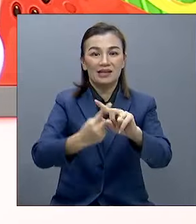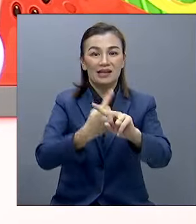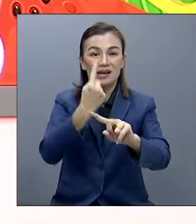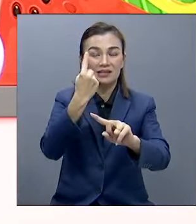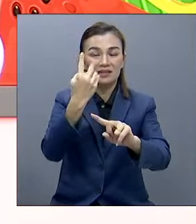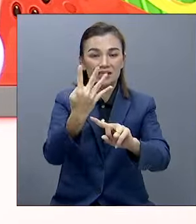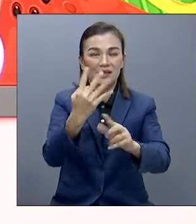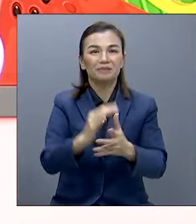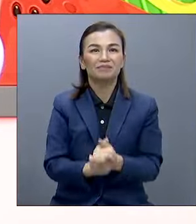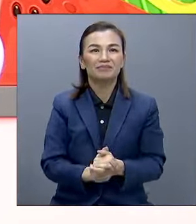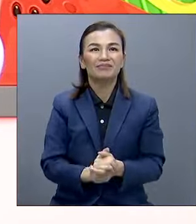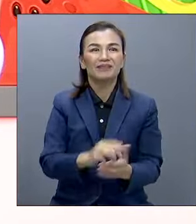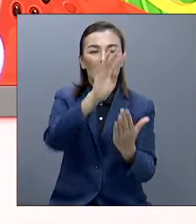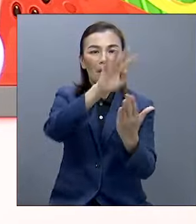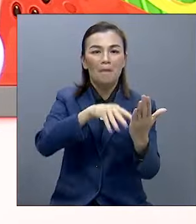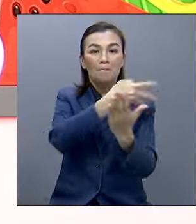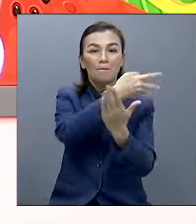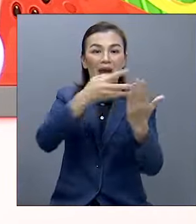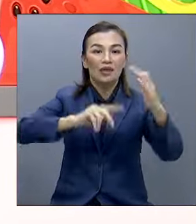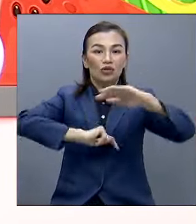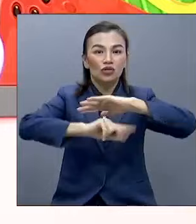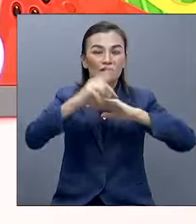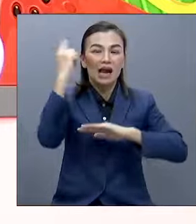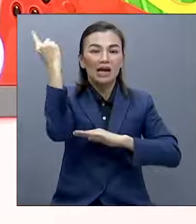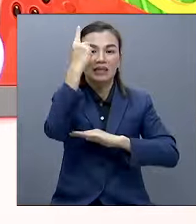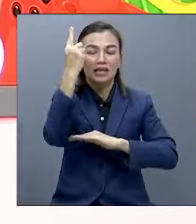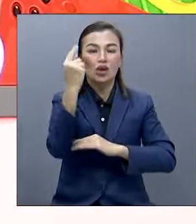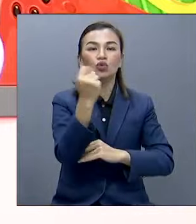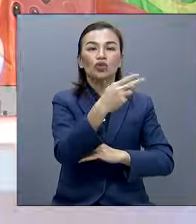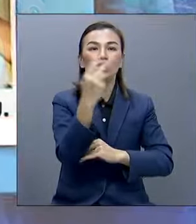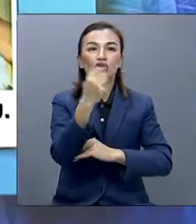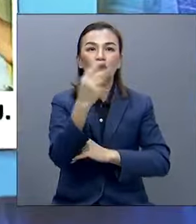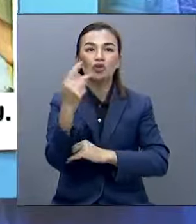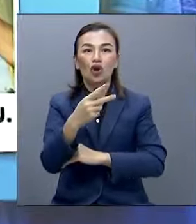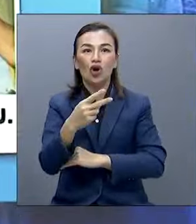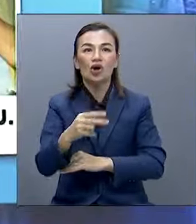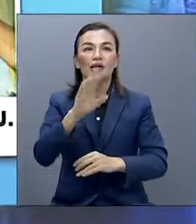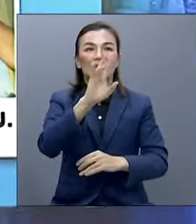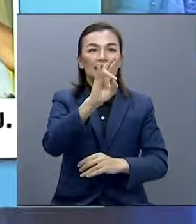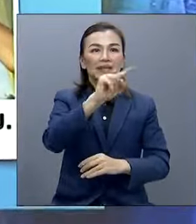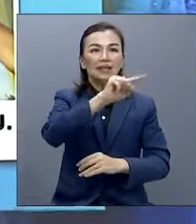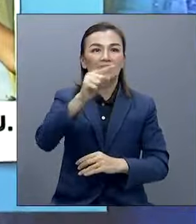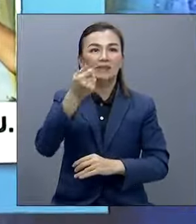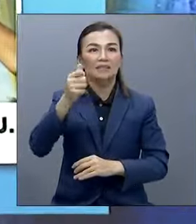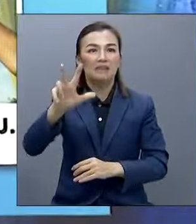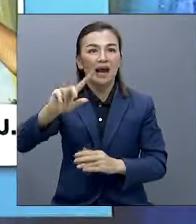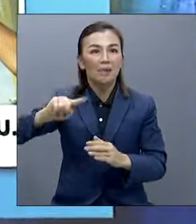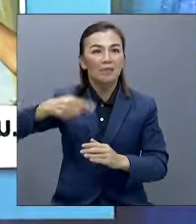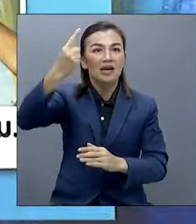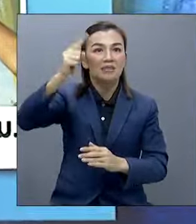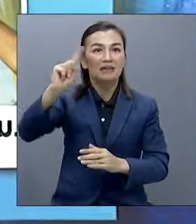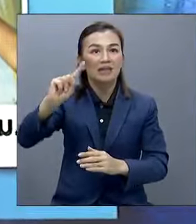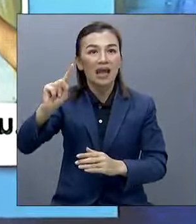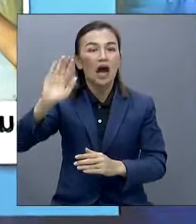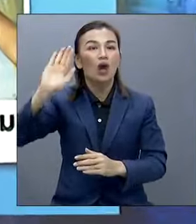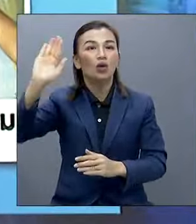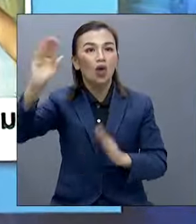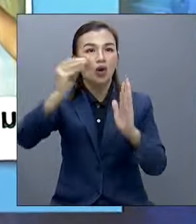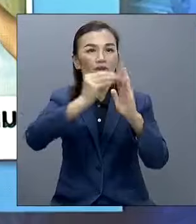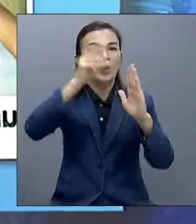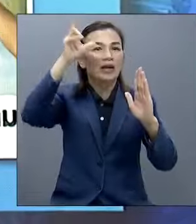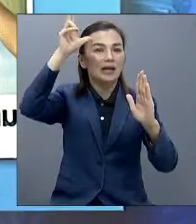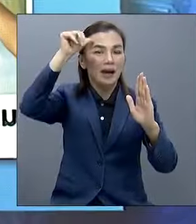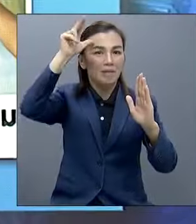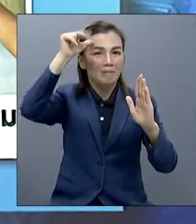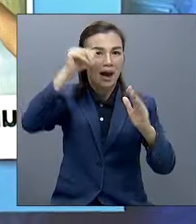แผนโปรโมทของการท่องเที่ยวแห่งประเทศไทยไปพบข้อมูลบอกว่าวันที่ 7-13เมษายนงานแรกจะเริ่มที่งานสลุงหลวงจังหหวัดลำปาง